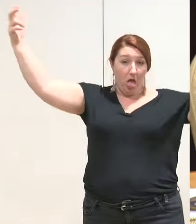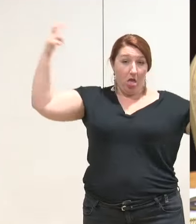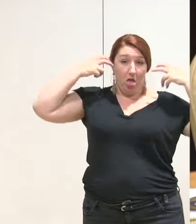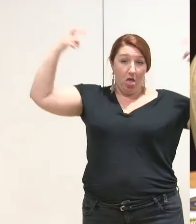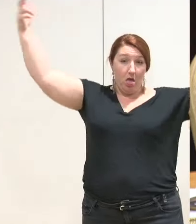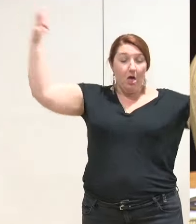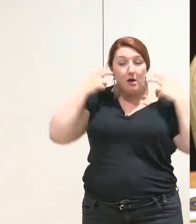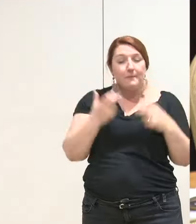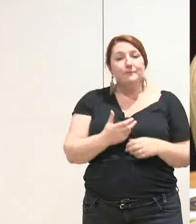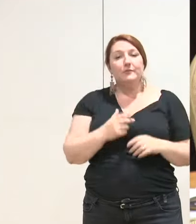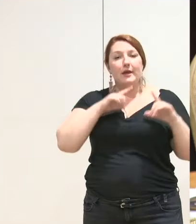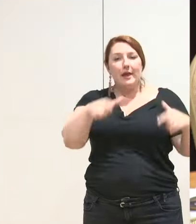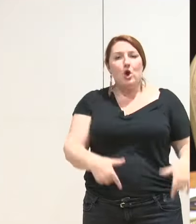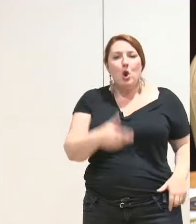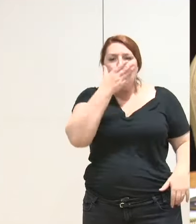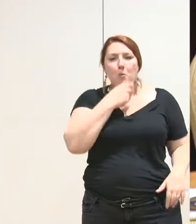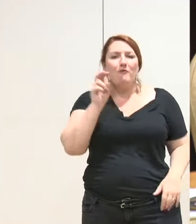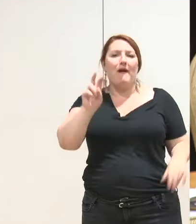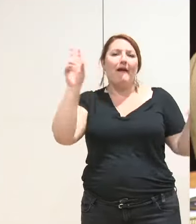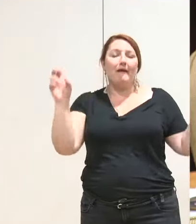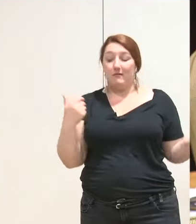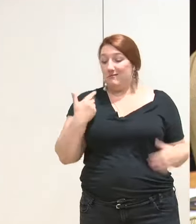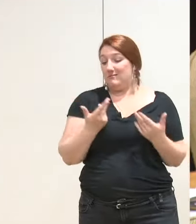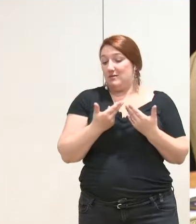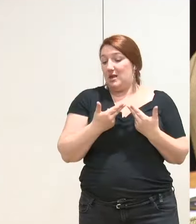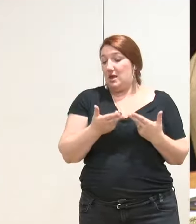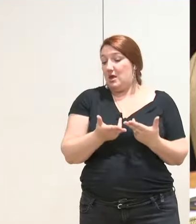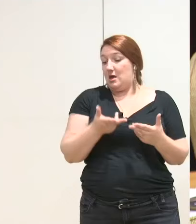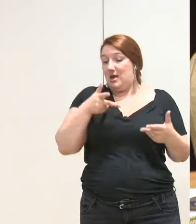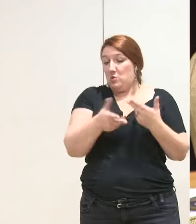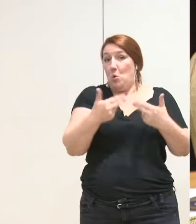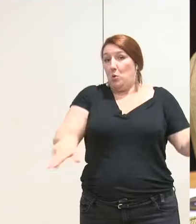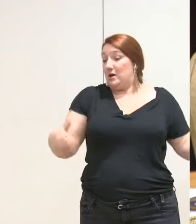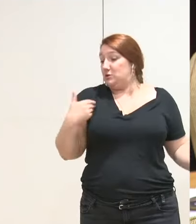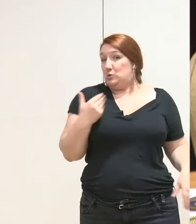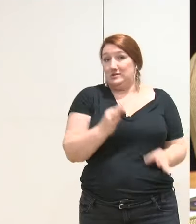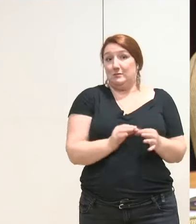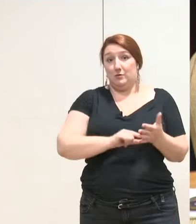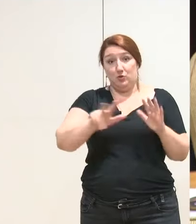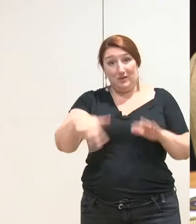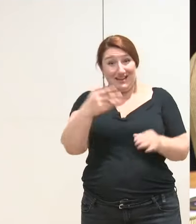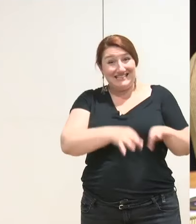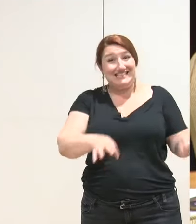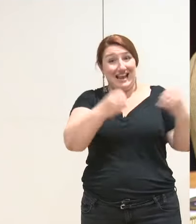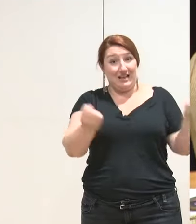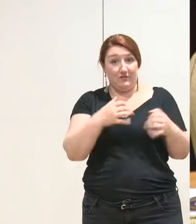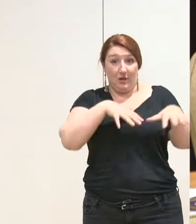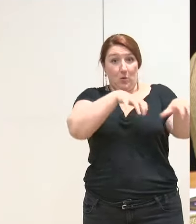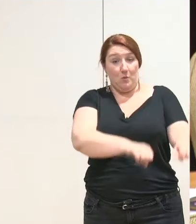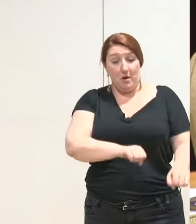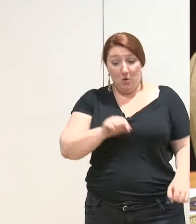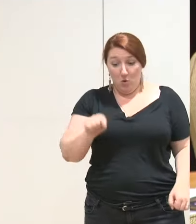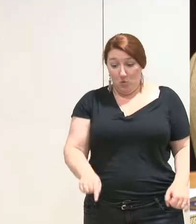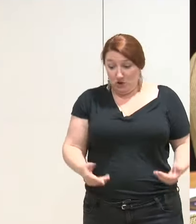élèves de l'école Beauvert qui vient juste d'être inauguré en septembre 2013 dont on est obligé aujourd'hui d'occuper les salles d'activités car un an après